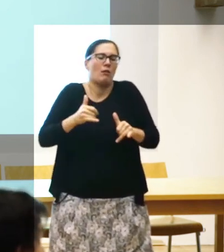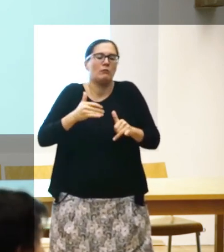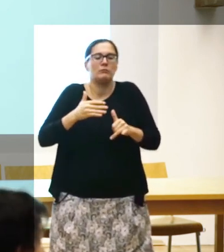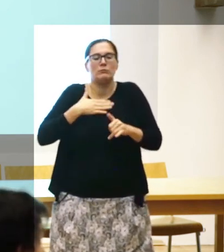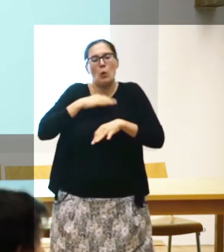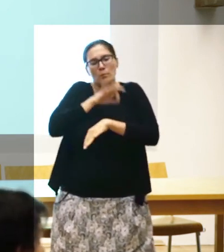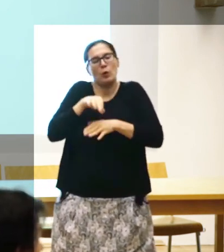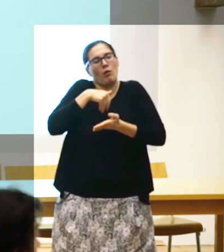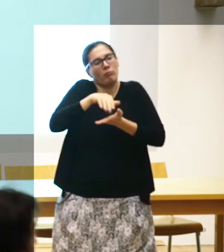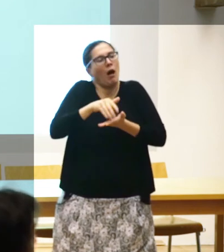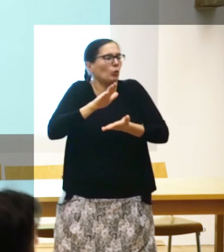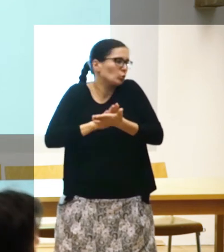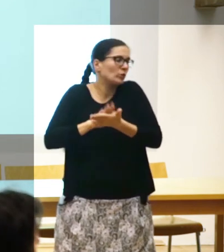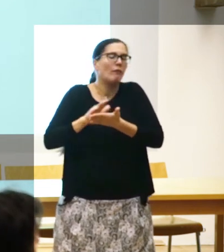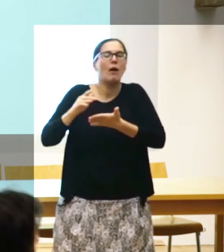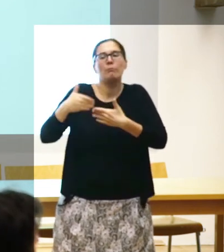městu.